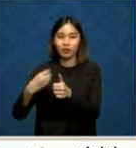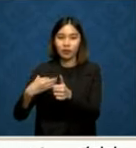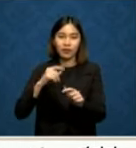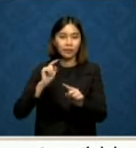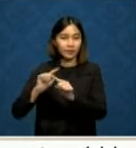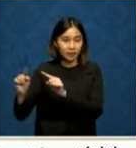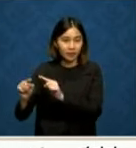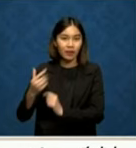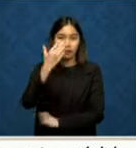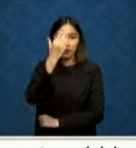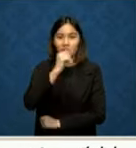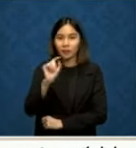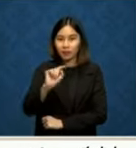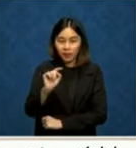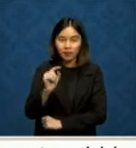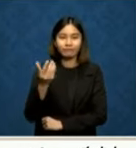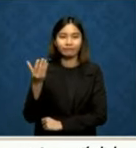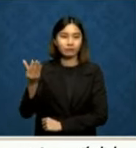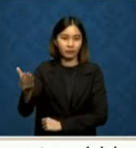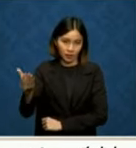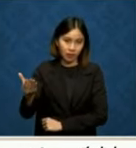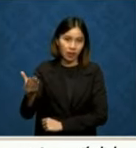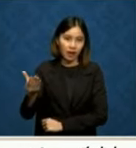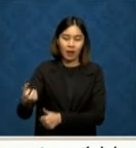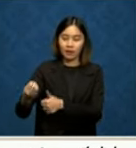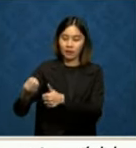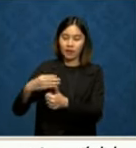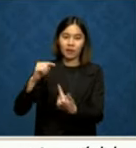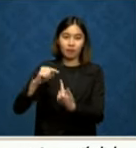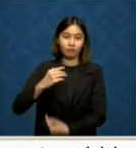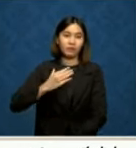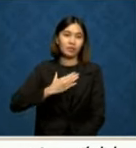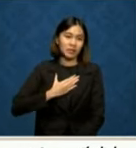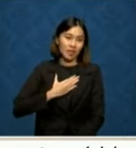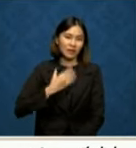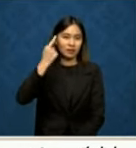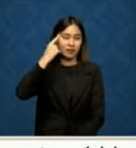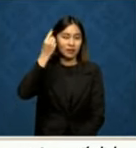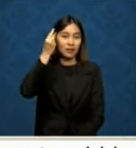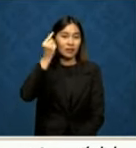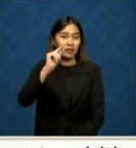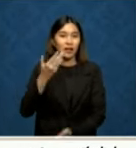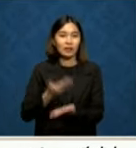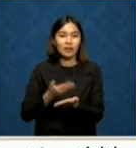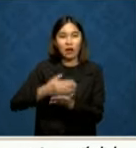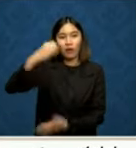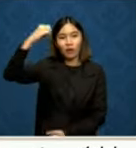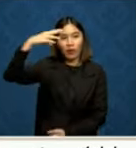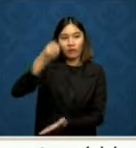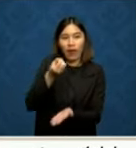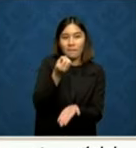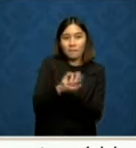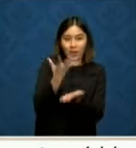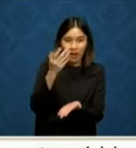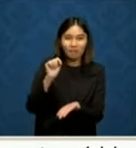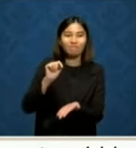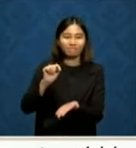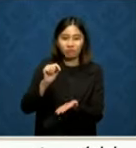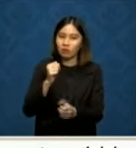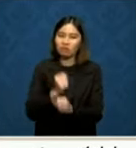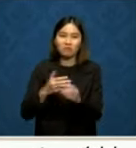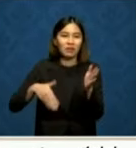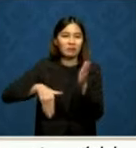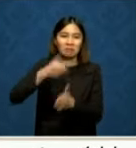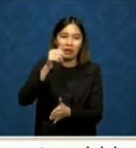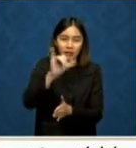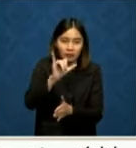ต่าง ๆ นะคะที่ท่านให้กับสภาวงกอนผหอโภคเดีงคิดว่า ค่าไฟ้าแผงก็ยังทำไม่